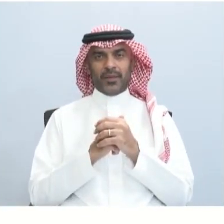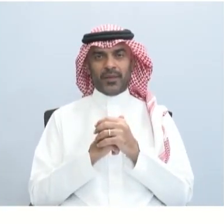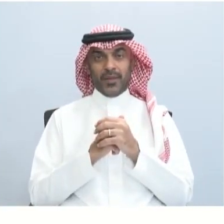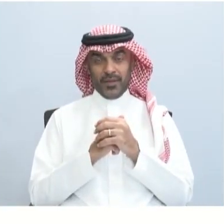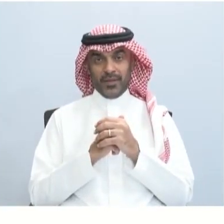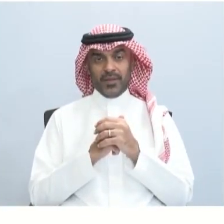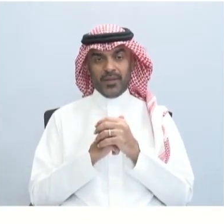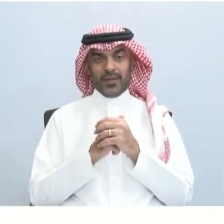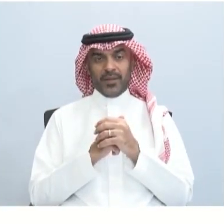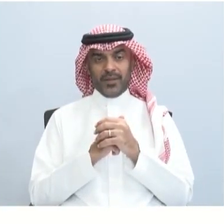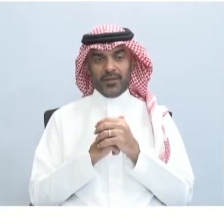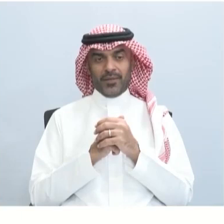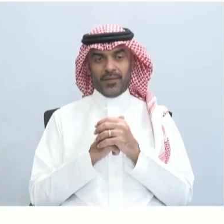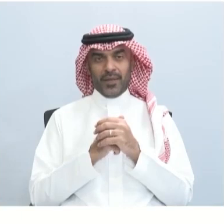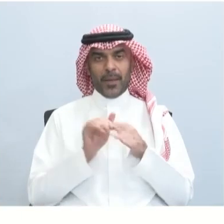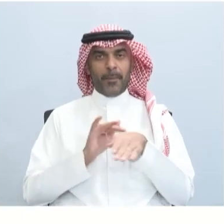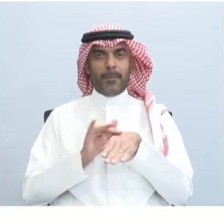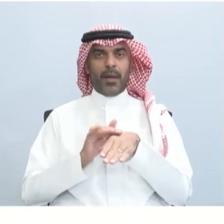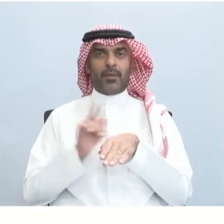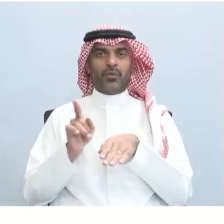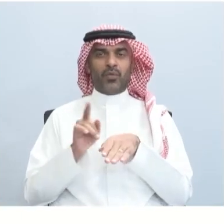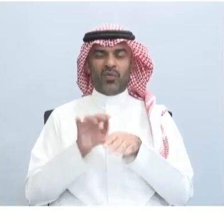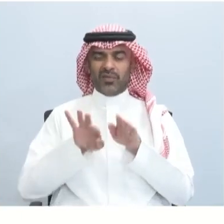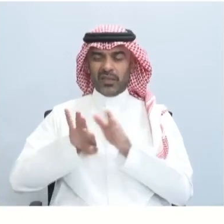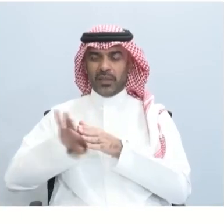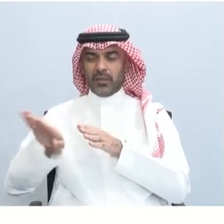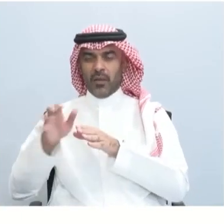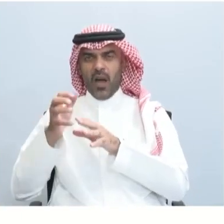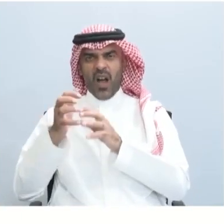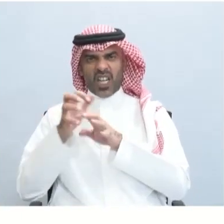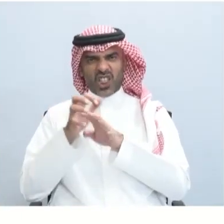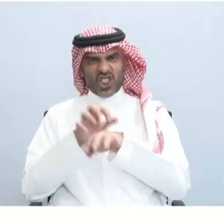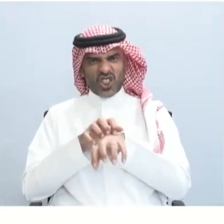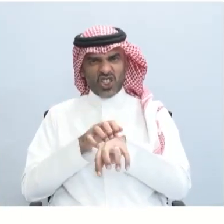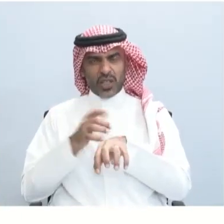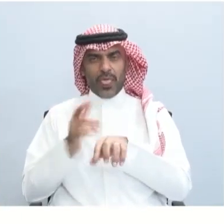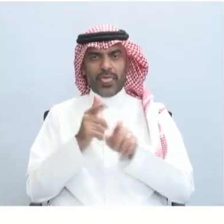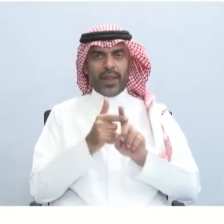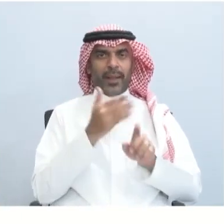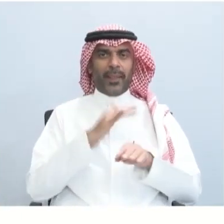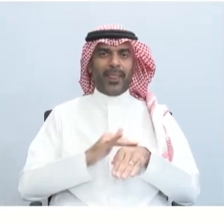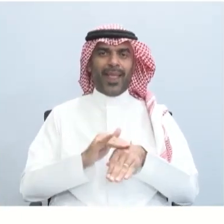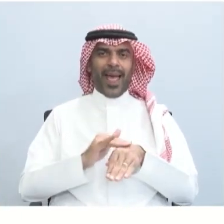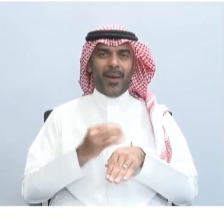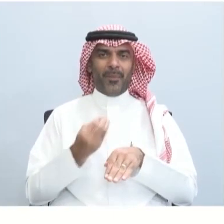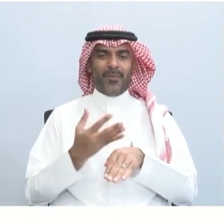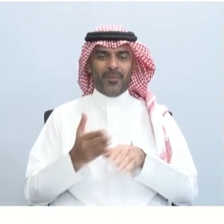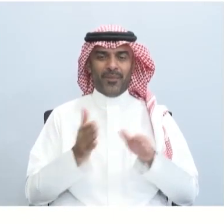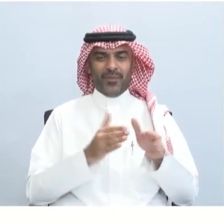احسنتم ملمس خشن ام ناعم هنا